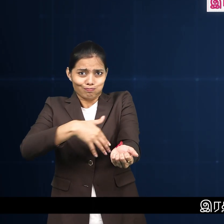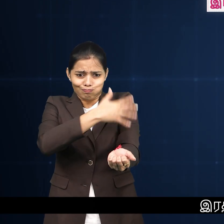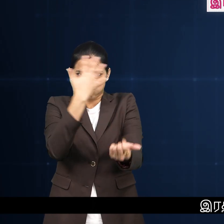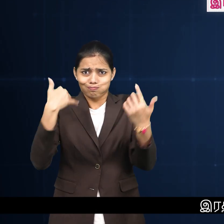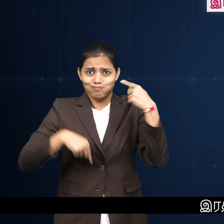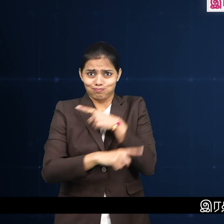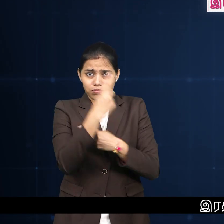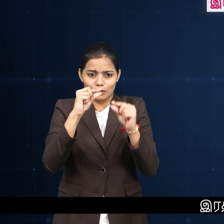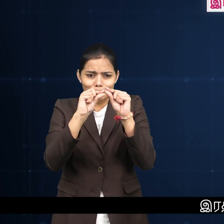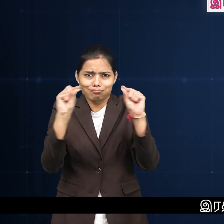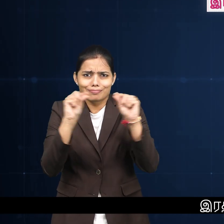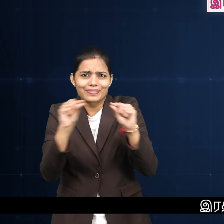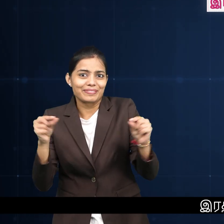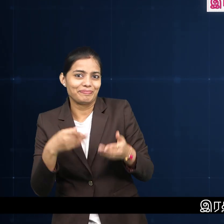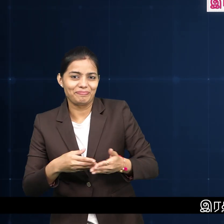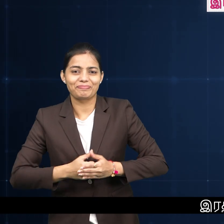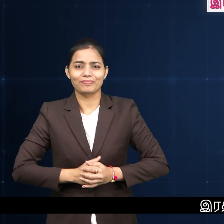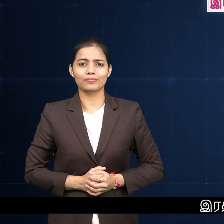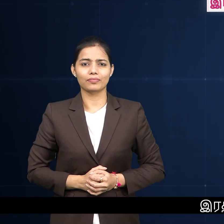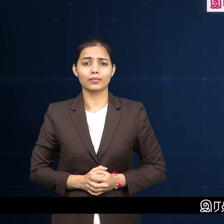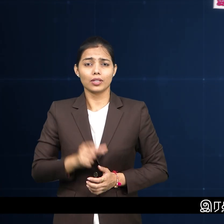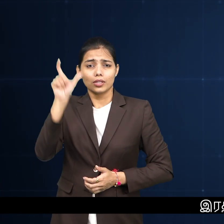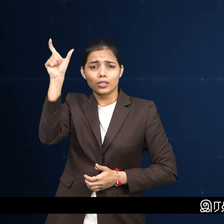இரத்த நாளங்கள்,